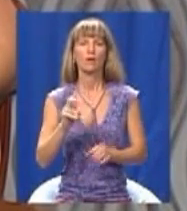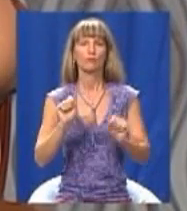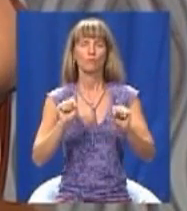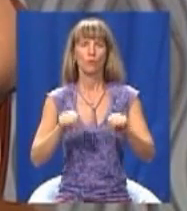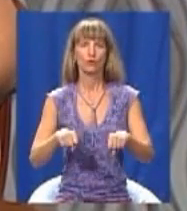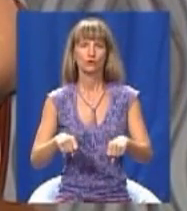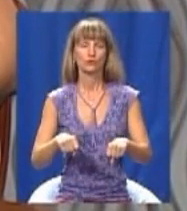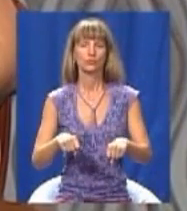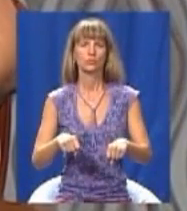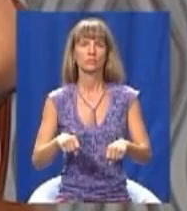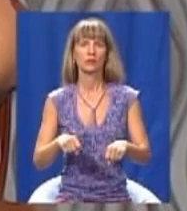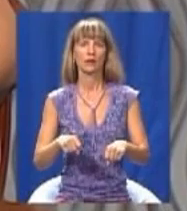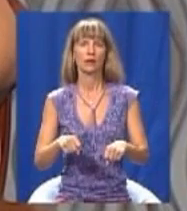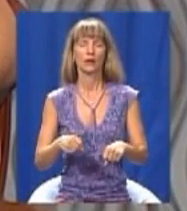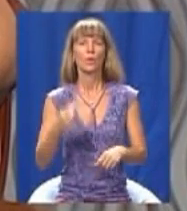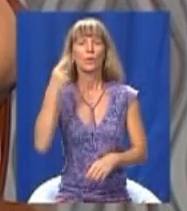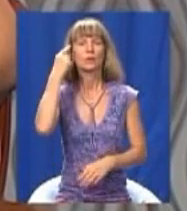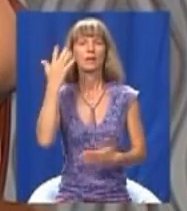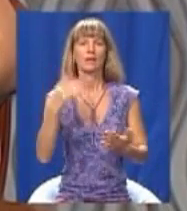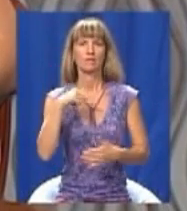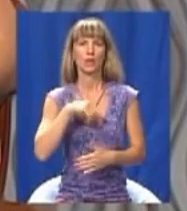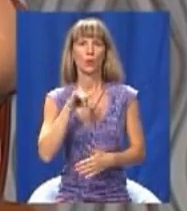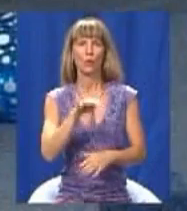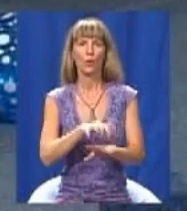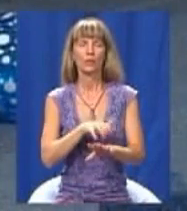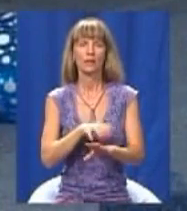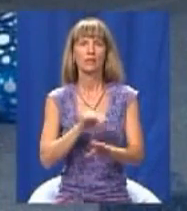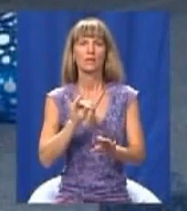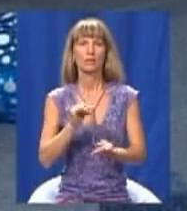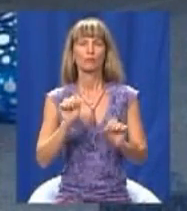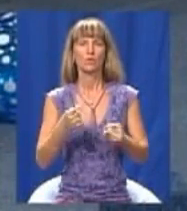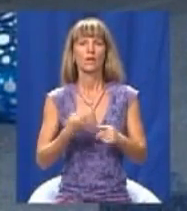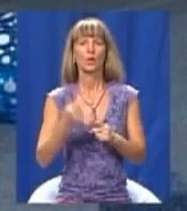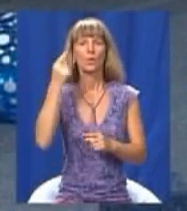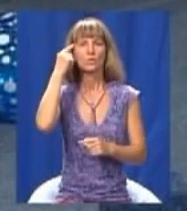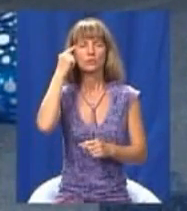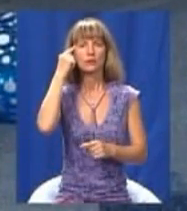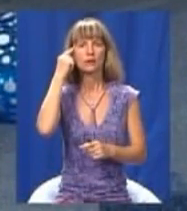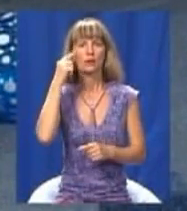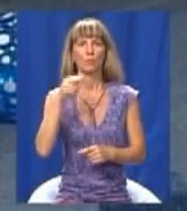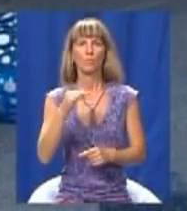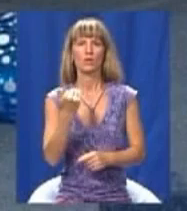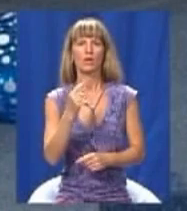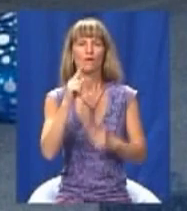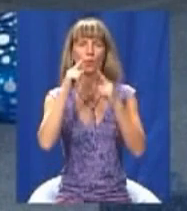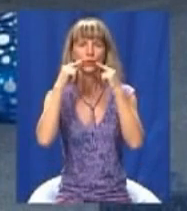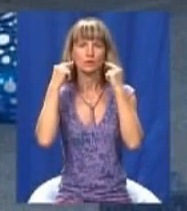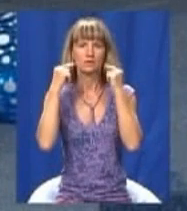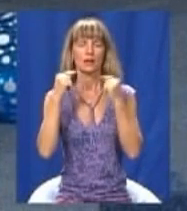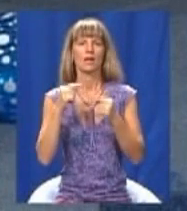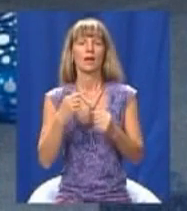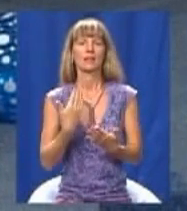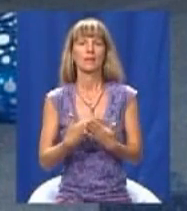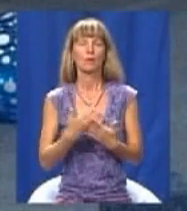можна дізнатися, який настрій у котиків. І можна це дізнатися по їх вусах. Наприклад,